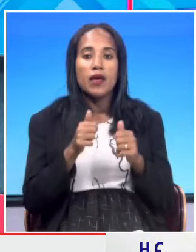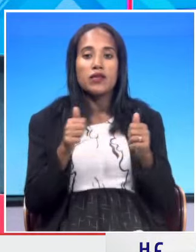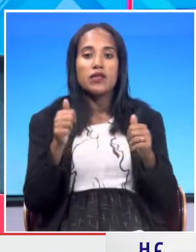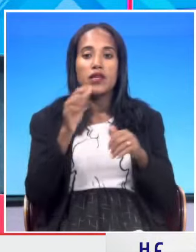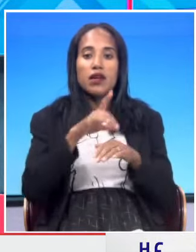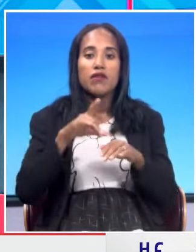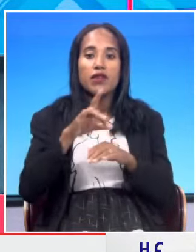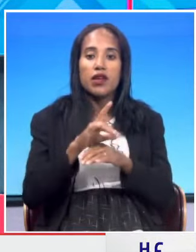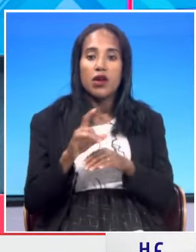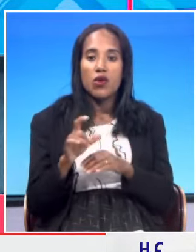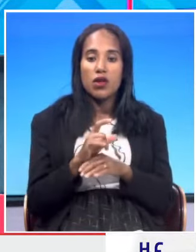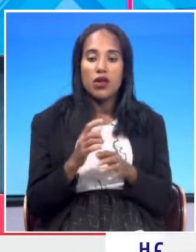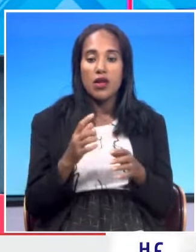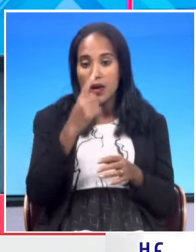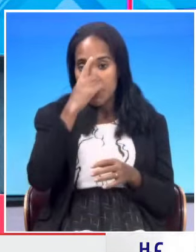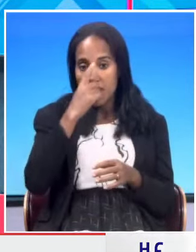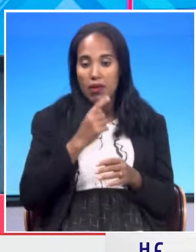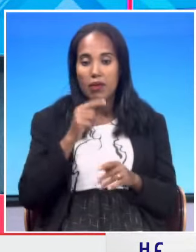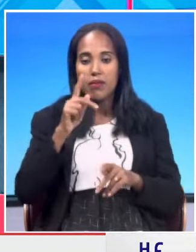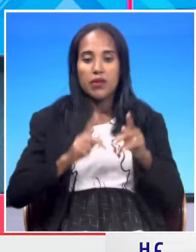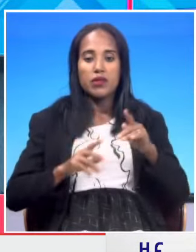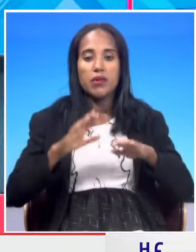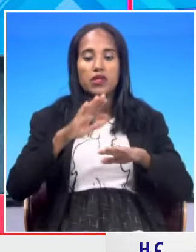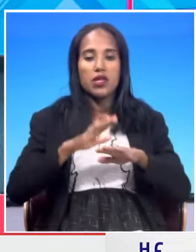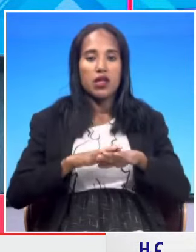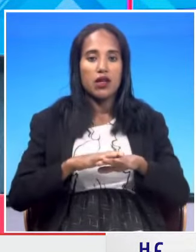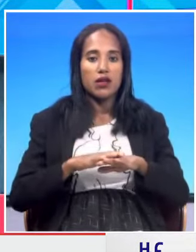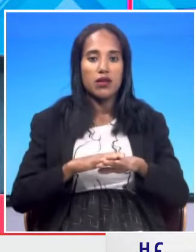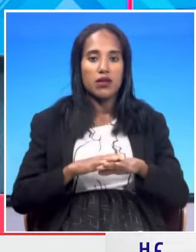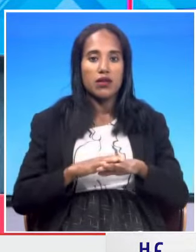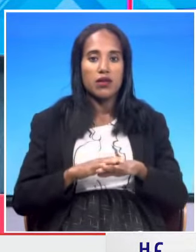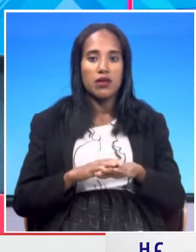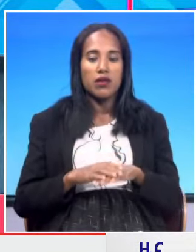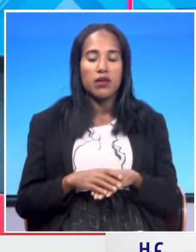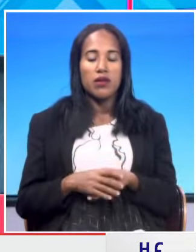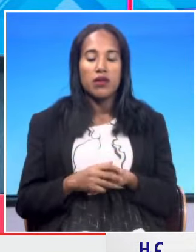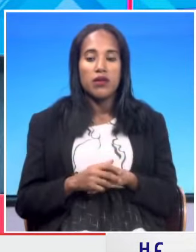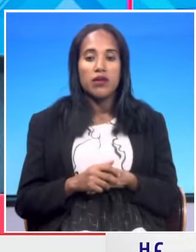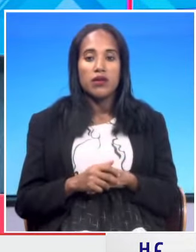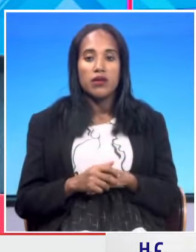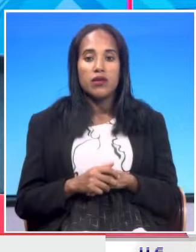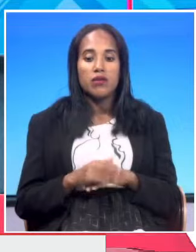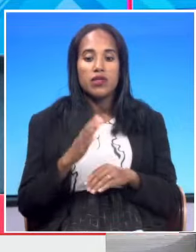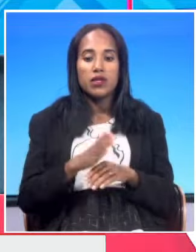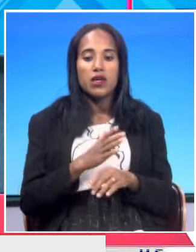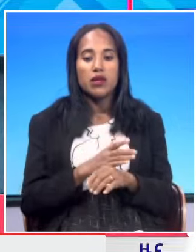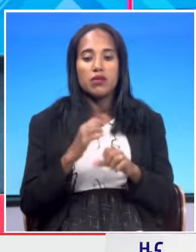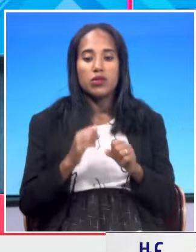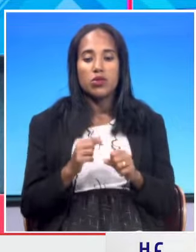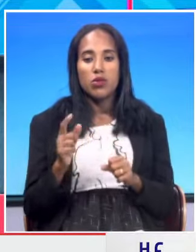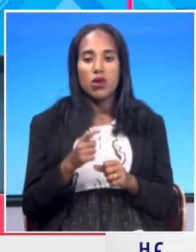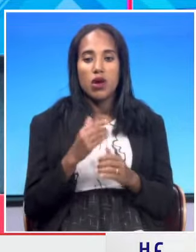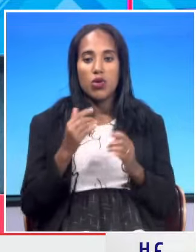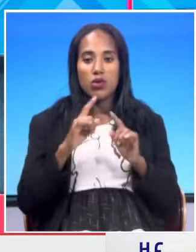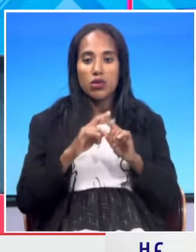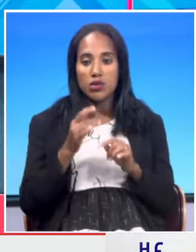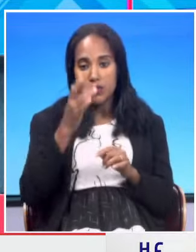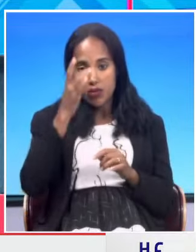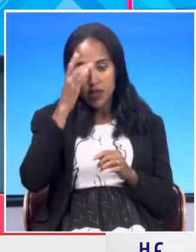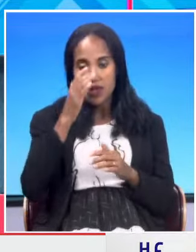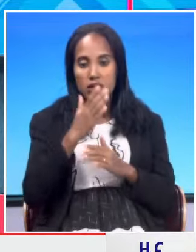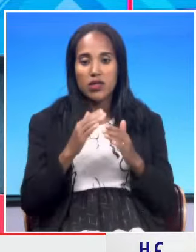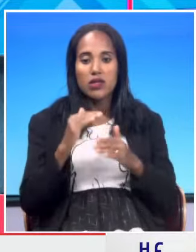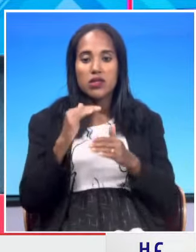የሆነ መተማመን አለን በህዝባችን ላይ። አቲንክ ከን ትራይ ማስተካከል ምንችል ይመስለኛል። አሁን ግን ዝም ብለን